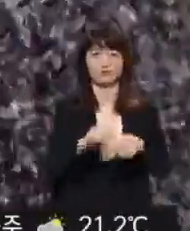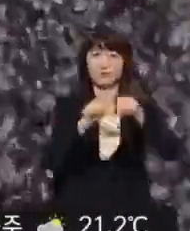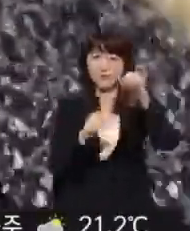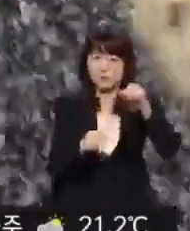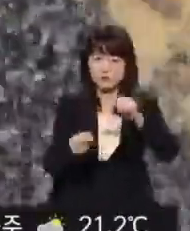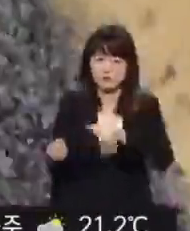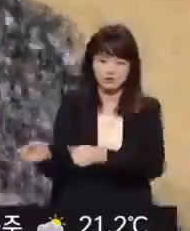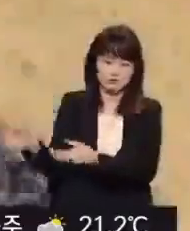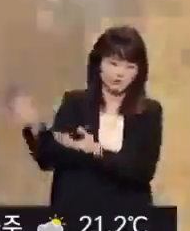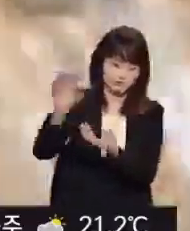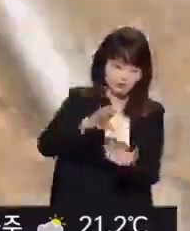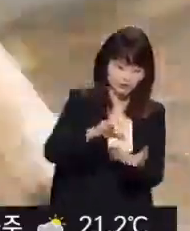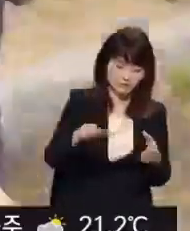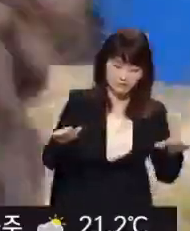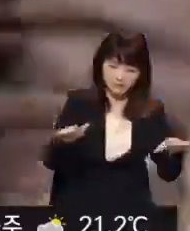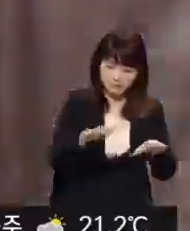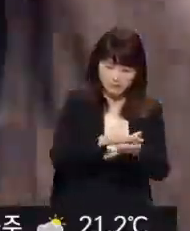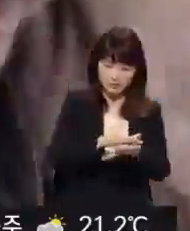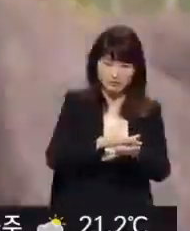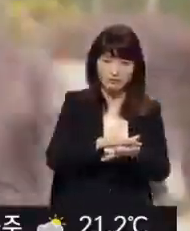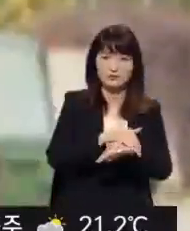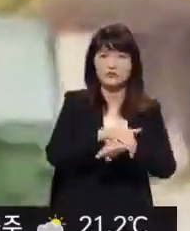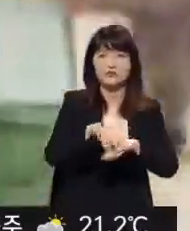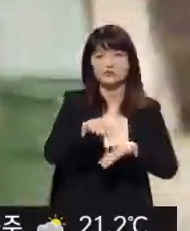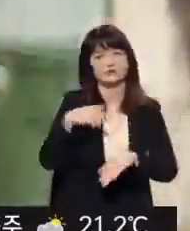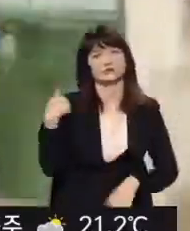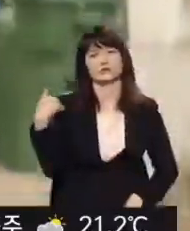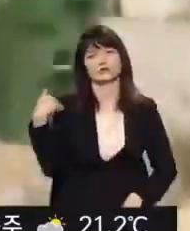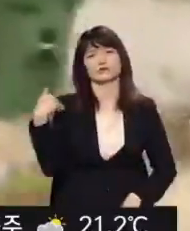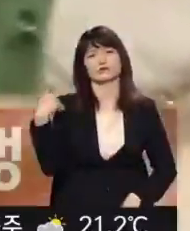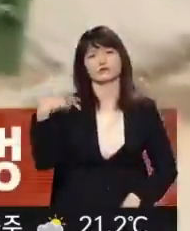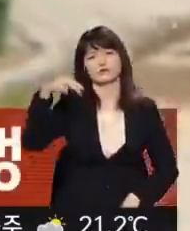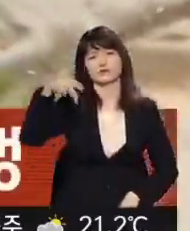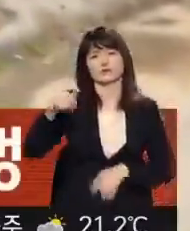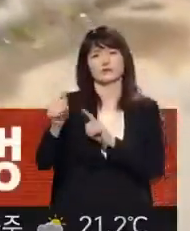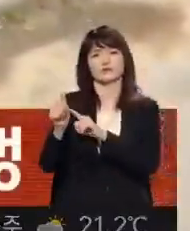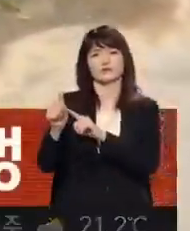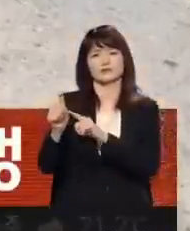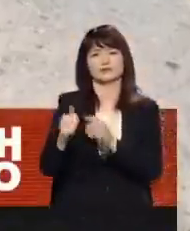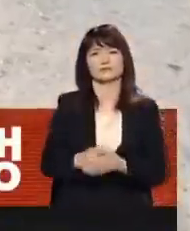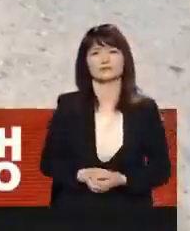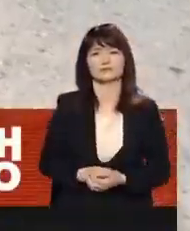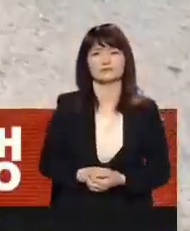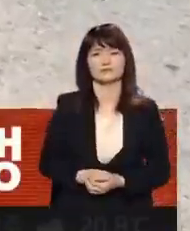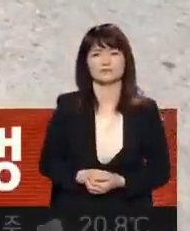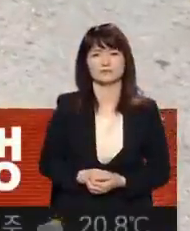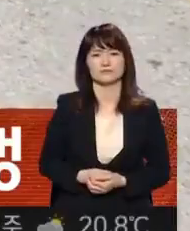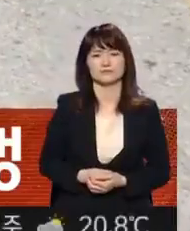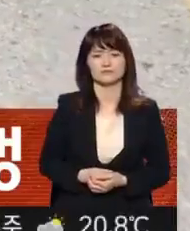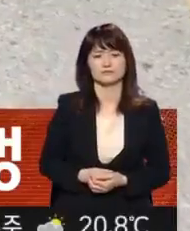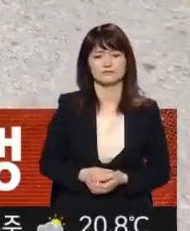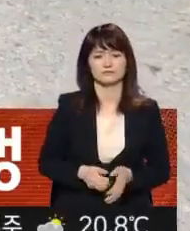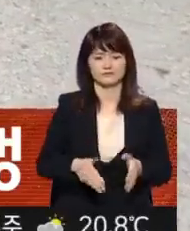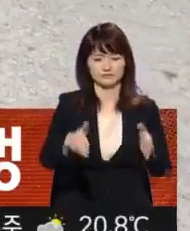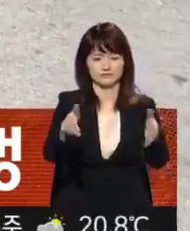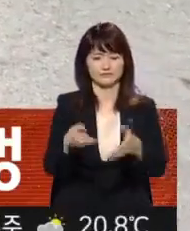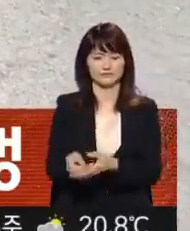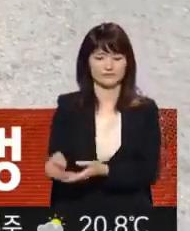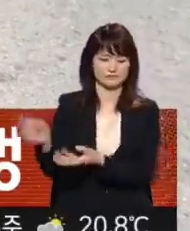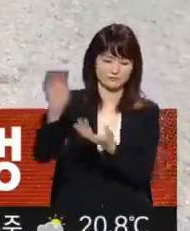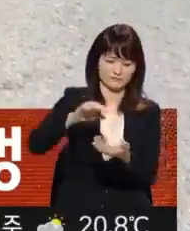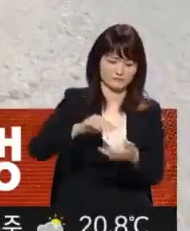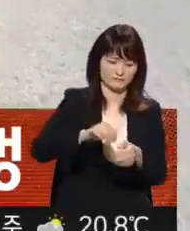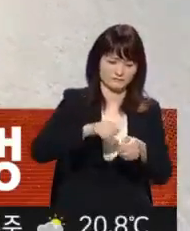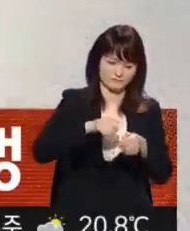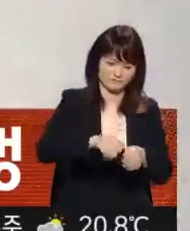메울 예정이었다고 하는데 이 사실을 전혀 몰랐던 슈워제네거 아스팔트를 이렇게 삽으로 꾹꾹꾹 다져가면서